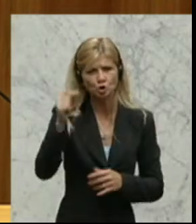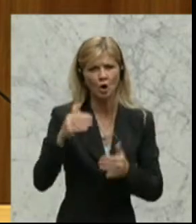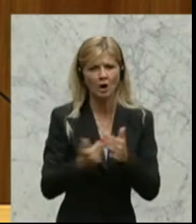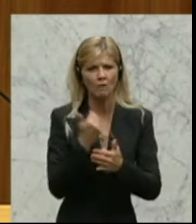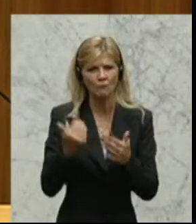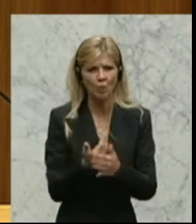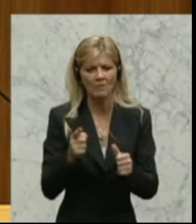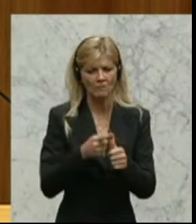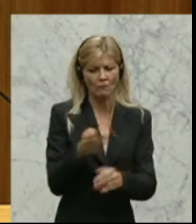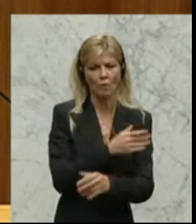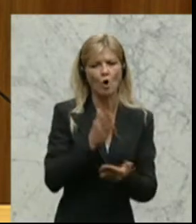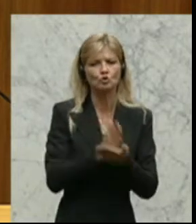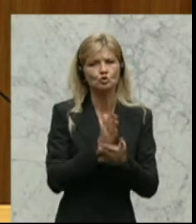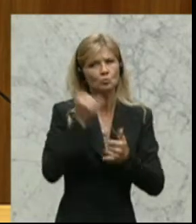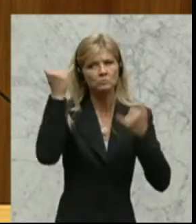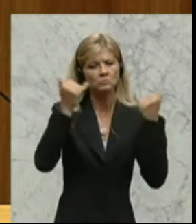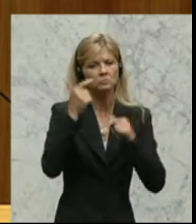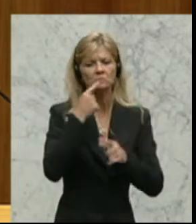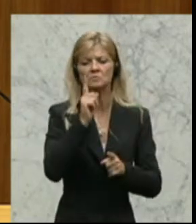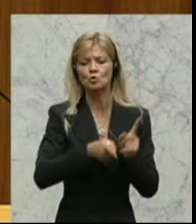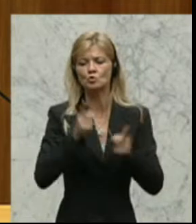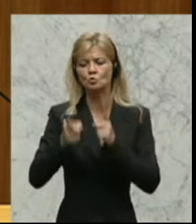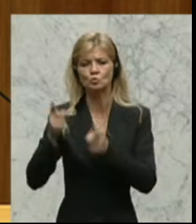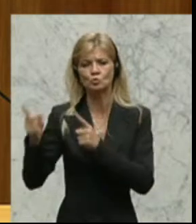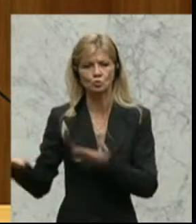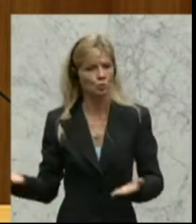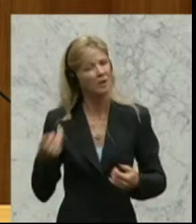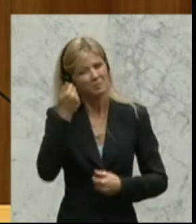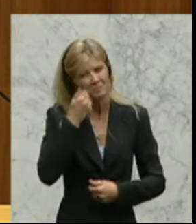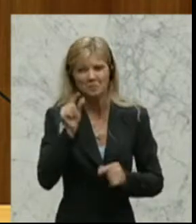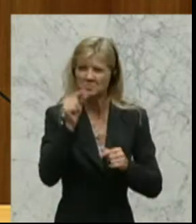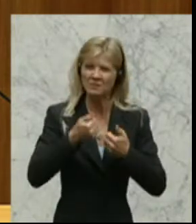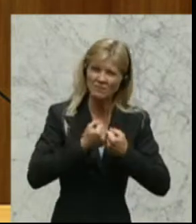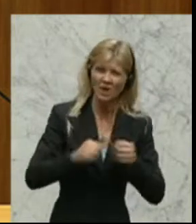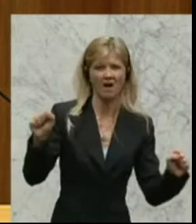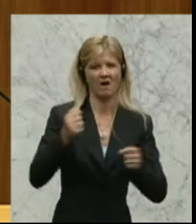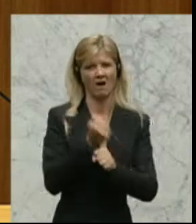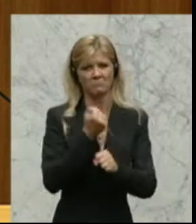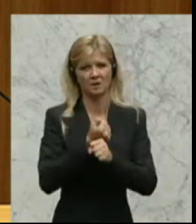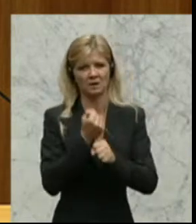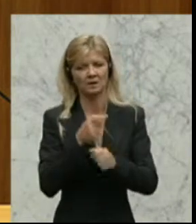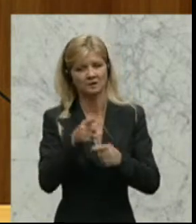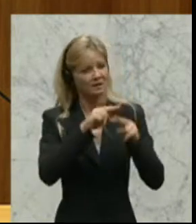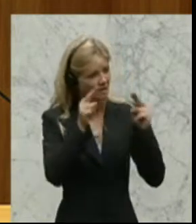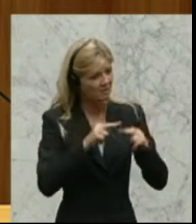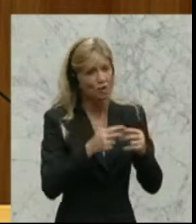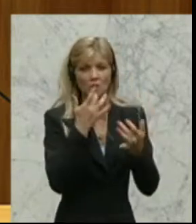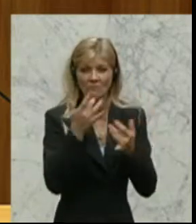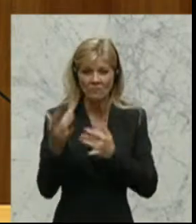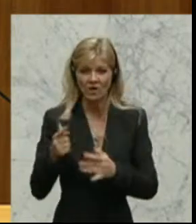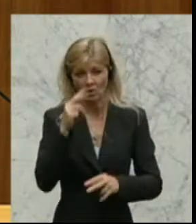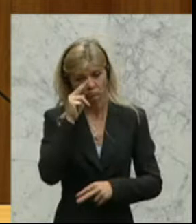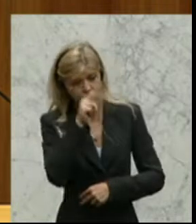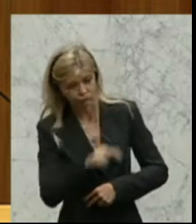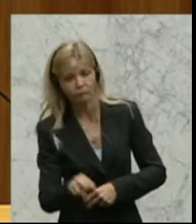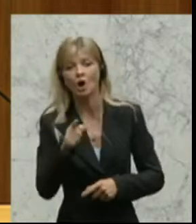freier arbeiten, ein bisschen wirklich diese internationalen Empfehlungen anschauen. Es ist dringend geboten, Österreich ist ein Hochsteuerland für Arbeit und ein